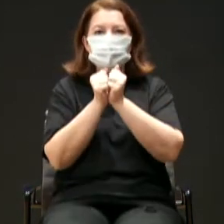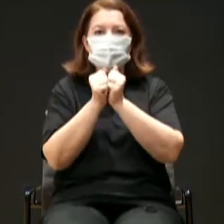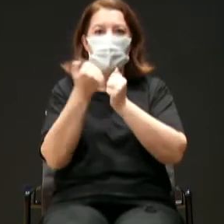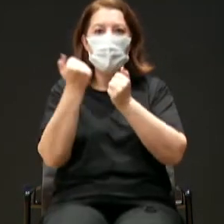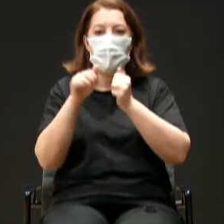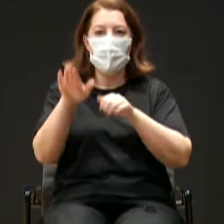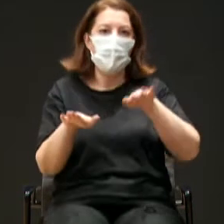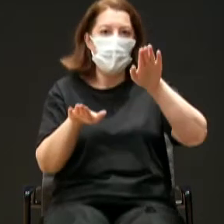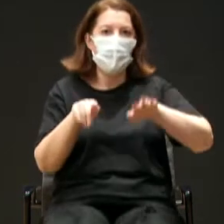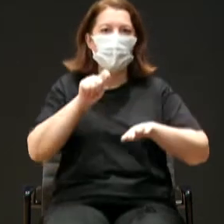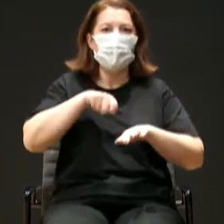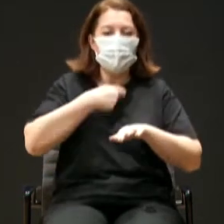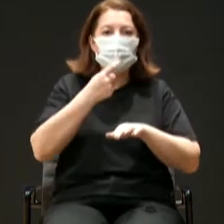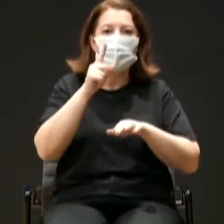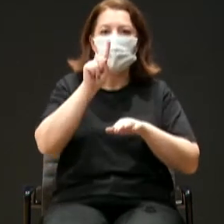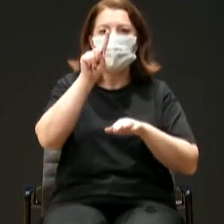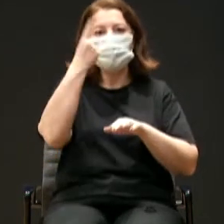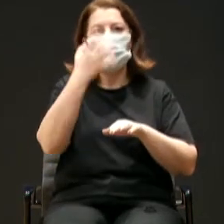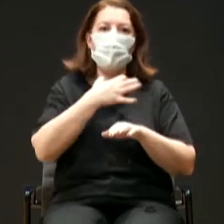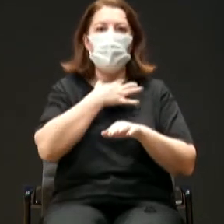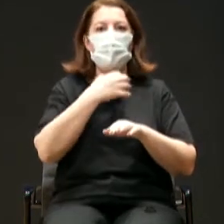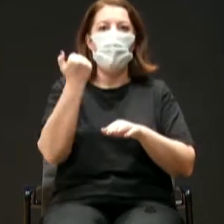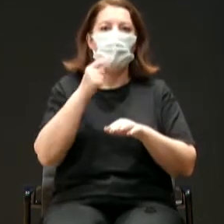nedeniyle yol tek şeride düşmektedir.